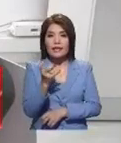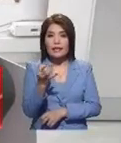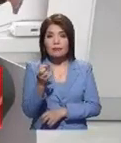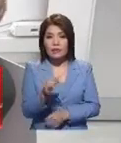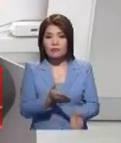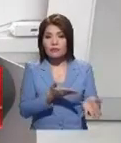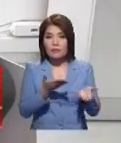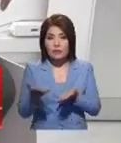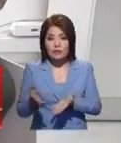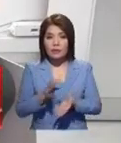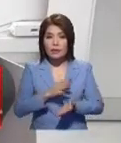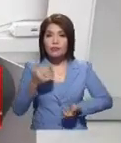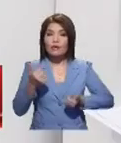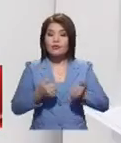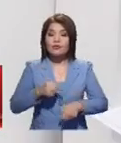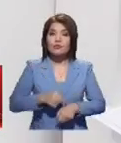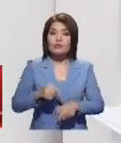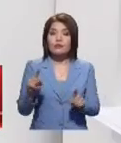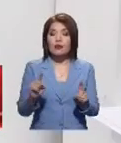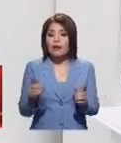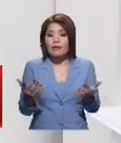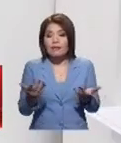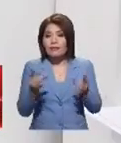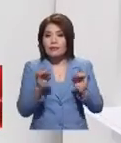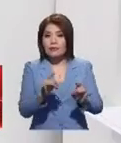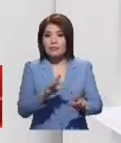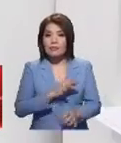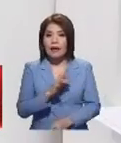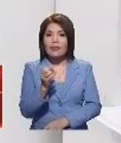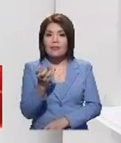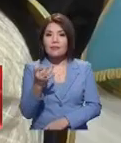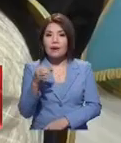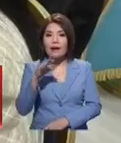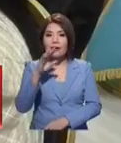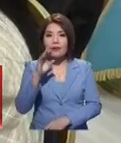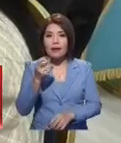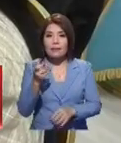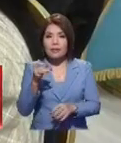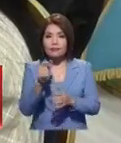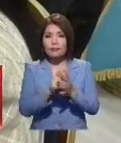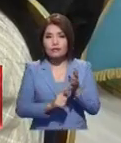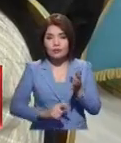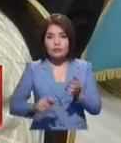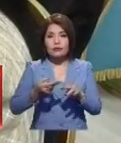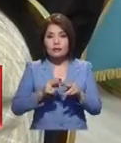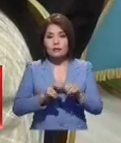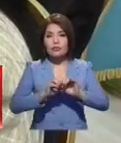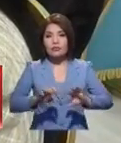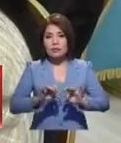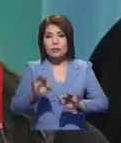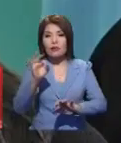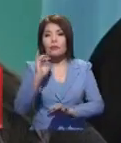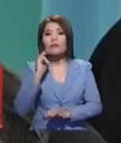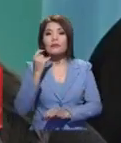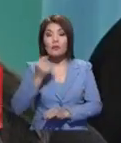шақырылды. Ол байқаудан алған әсерімен бөлісті. Жүлделі болған Әнипа апаның Қара қазаны шығармасының мазмұнына тоқталды. Айта кетейік, Павлодар